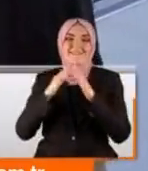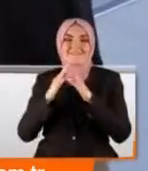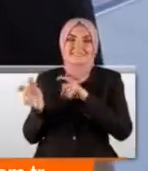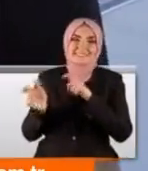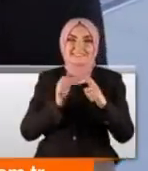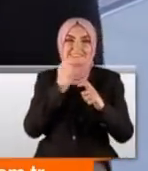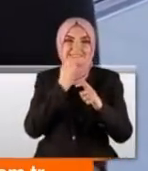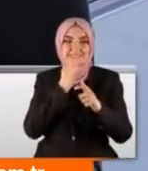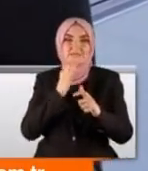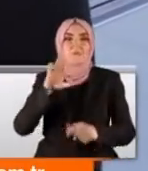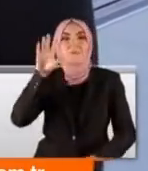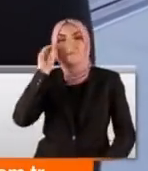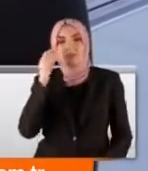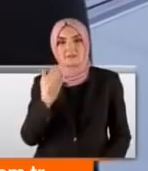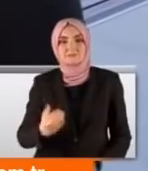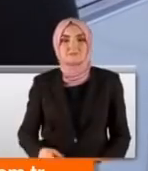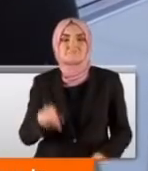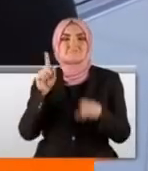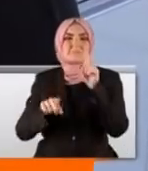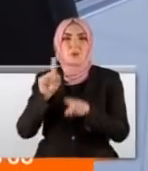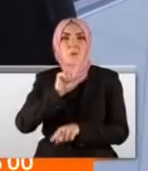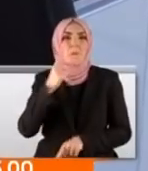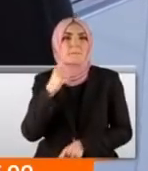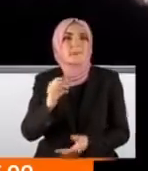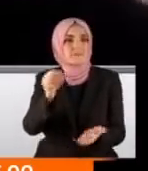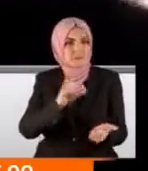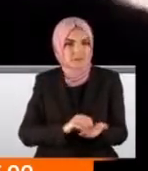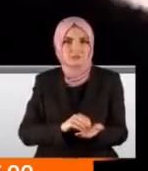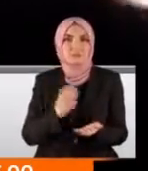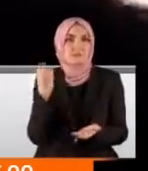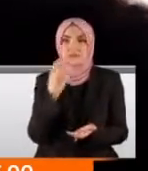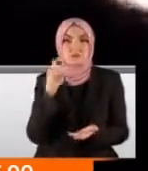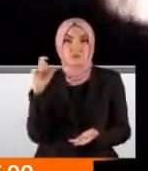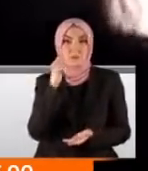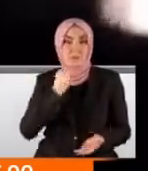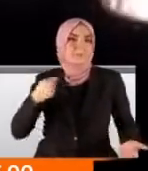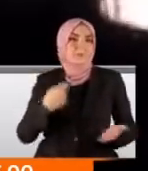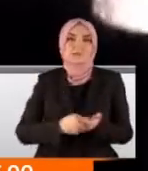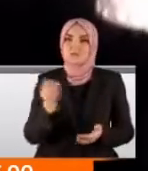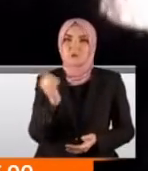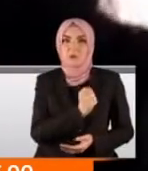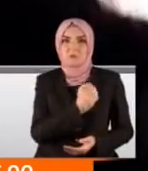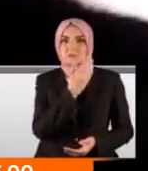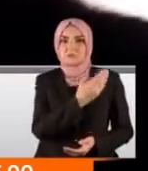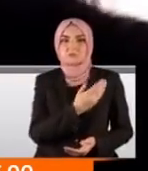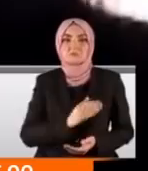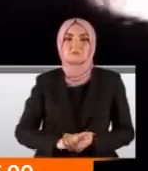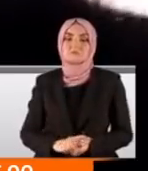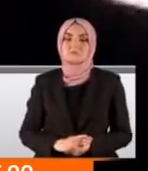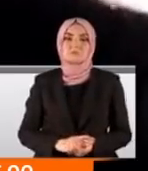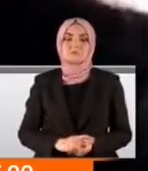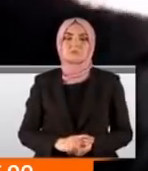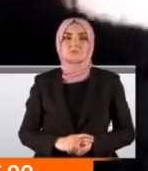Bazılarından 1,5 almış, bazılarından daha 10 bin almış, kaç aylık peşin almış. Ben şu an evsiz kaldım, param